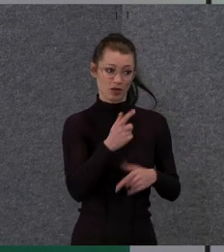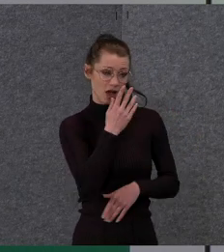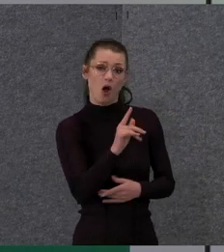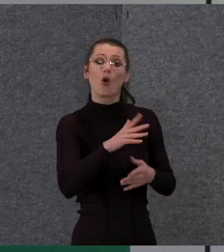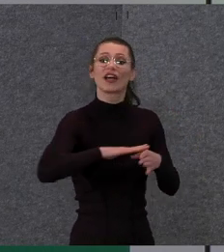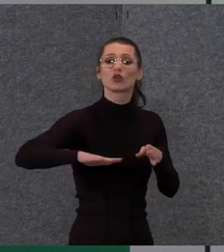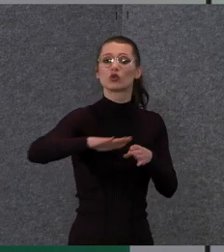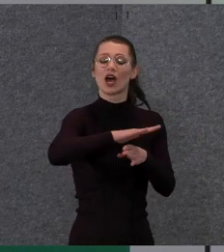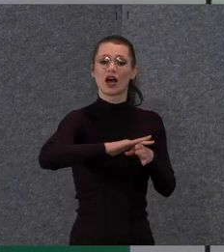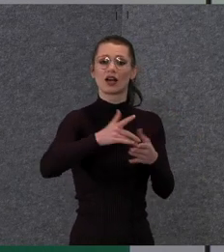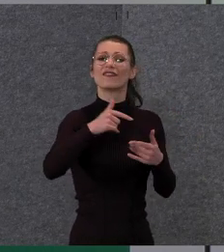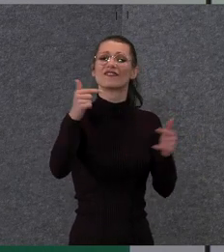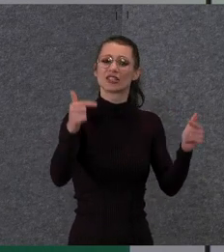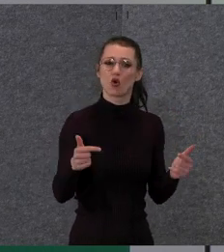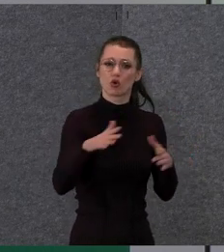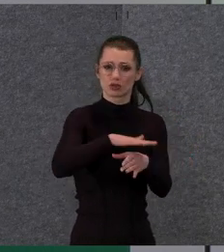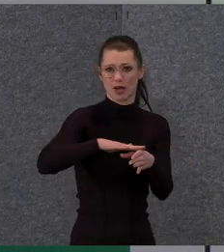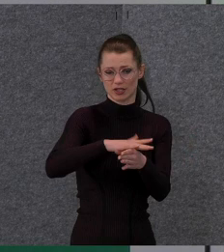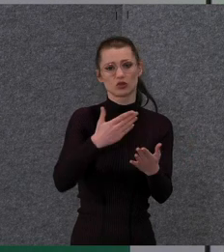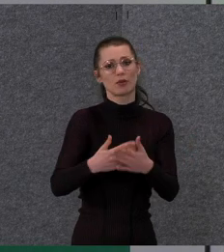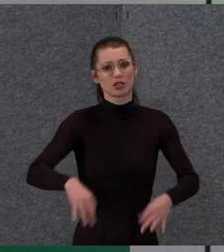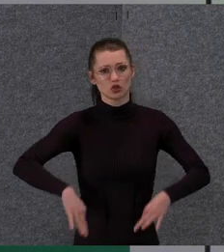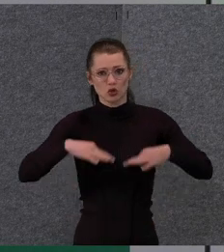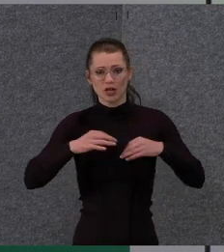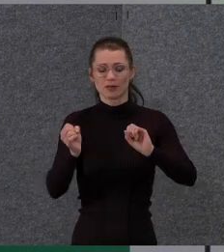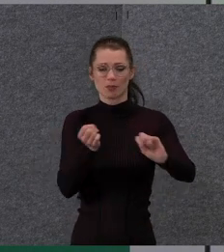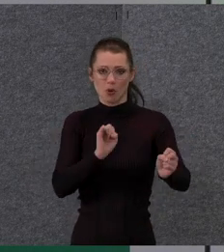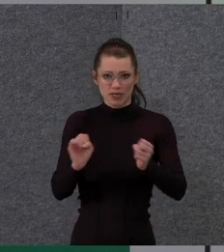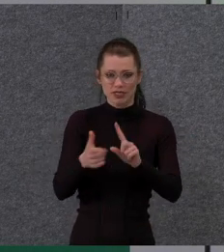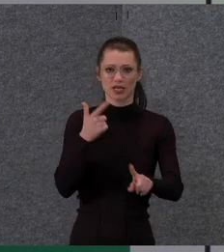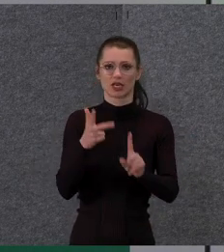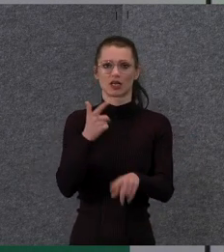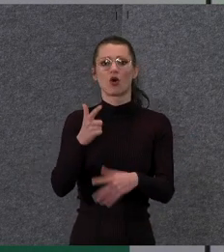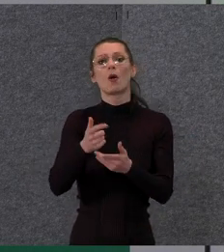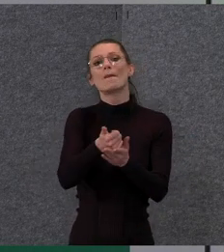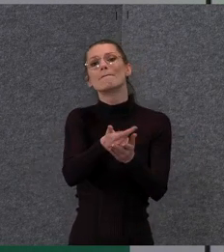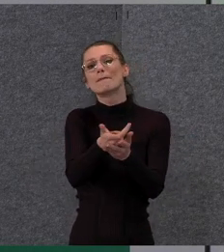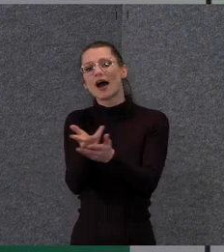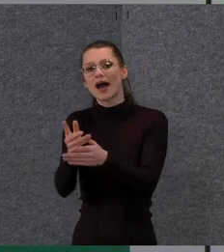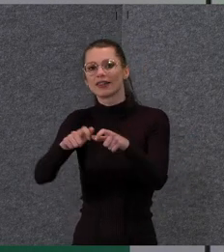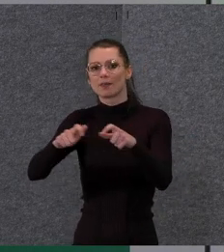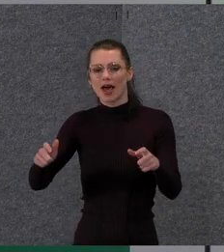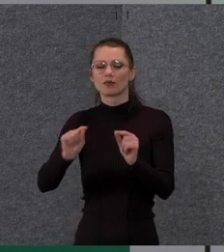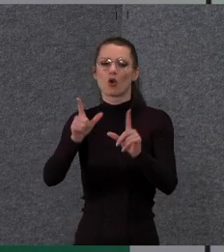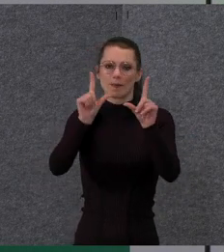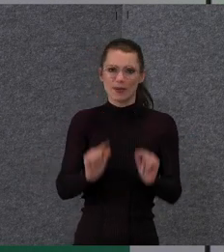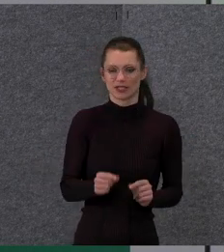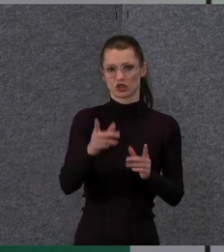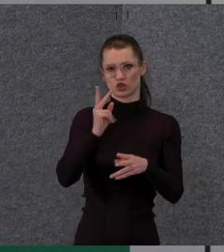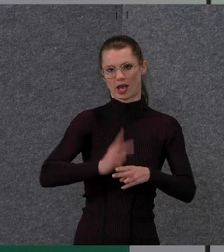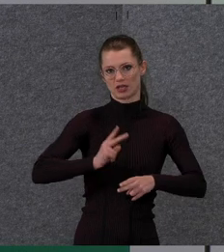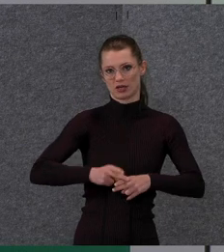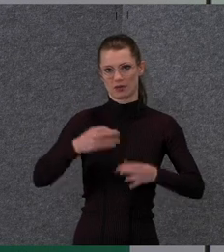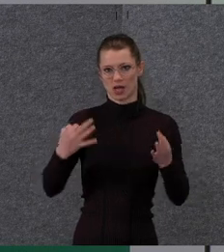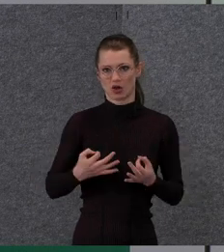einführen und dass wir für zentrale Versorgungsbereiche wie Gesundheit, Mobilität und Breitband Mindeststandards formulieren.